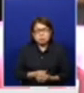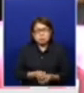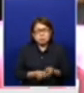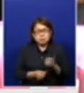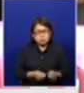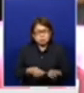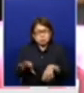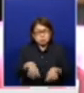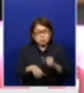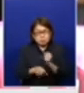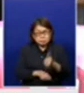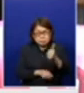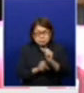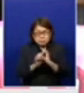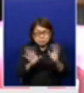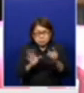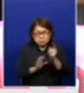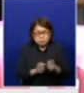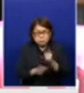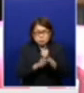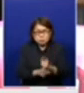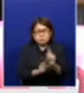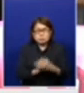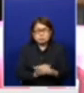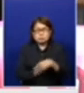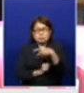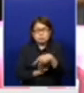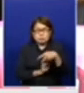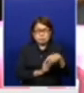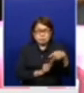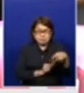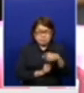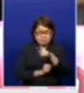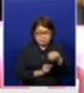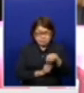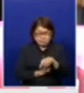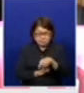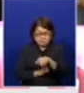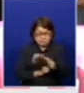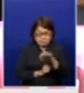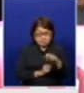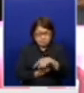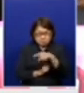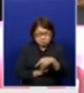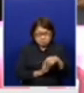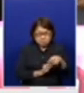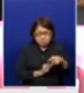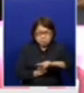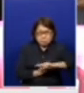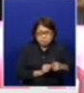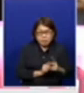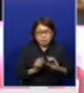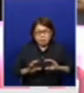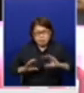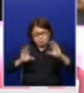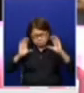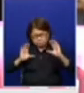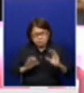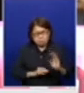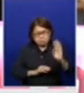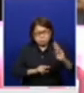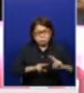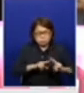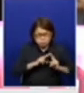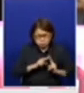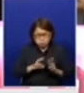งๆเนี่ยก็คือต้องใช้หลักของ PPP ก็คือ Public Private Partnership คือการจับต้องระหว่างรัฐภาครัฐภาคเอกชนแล้วก็ชุม